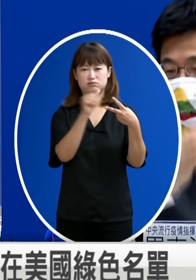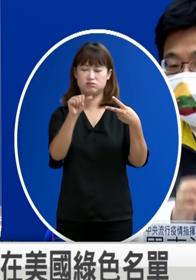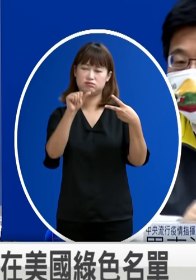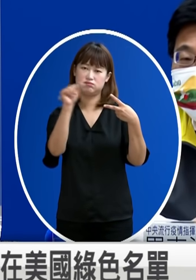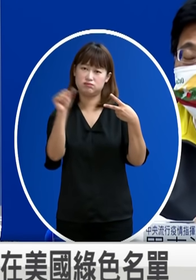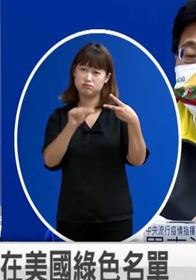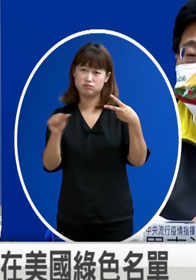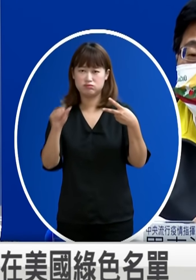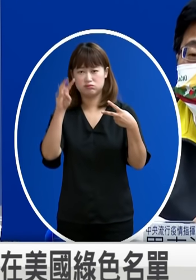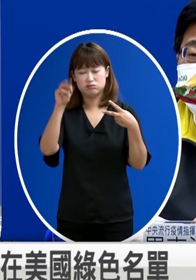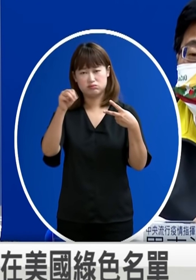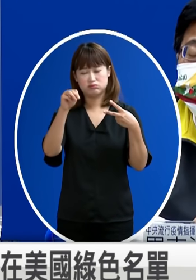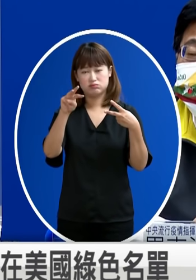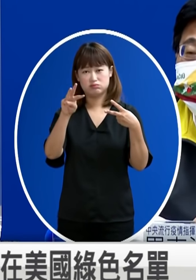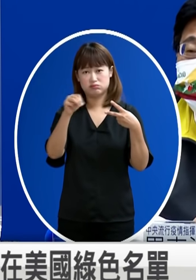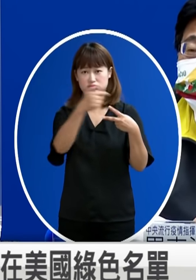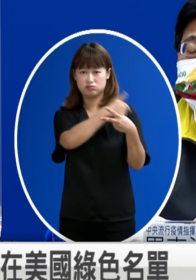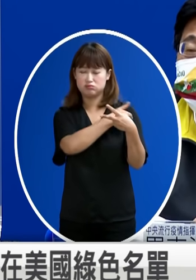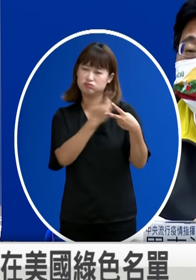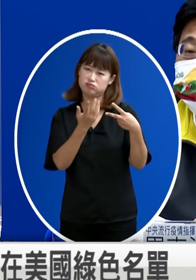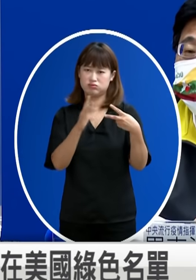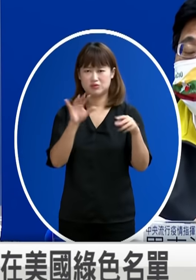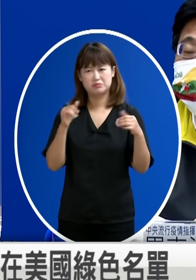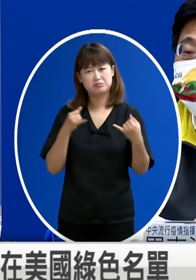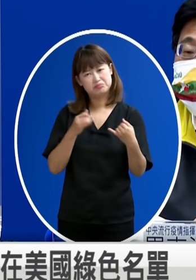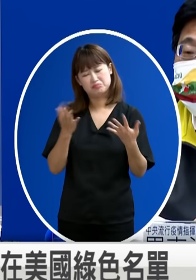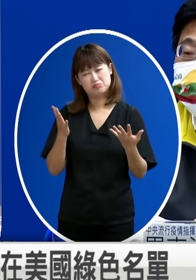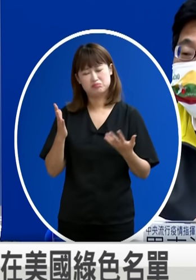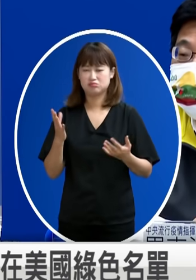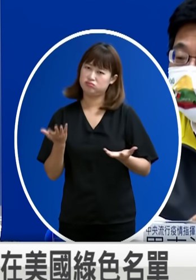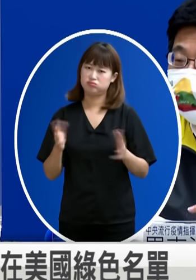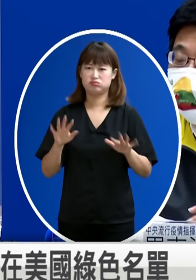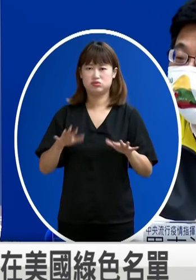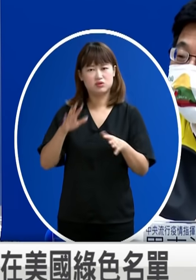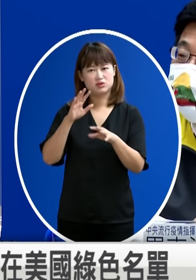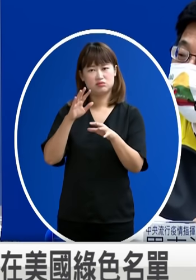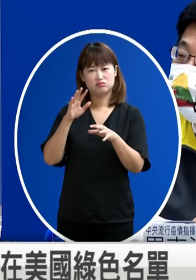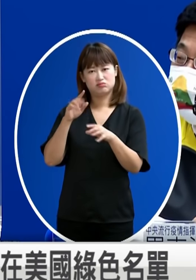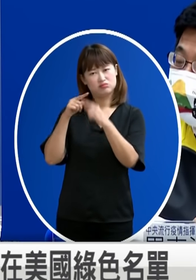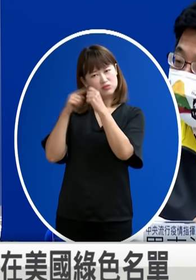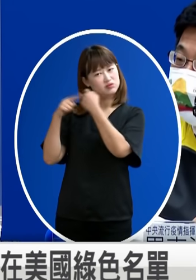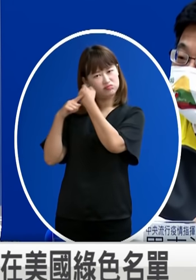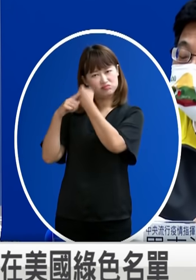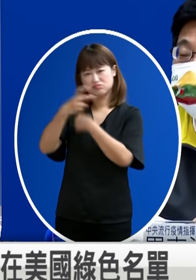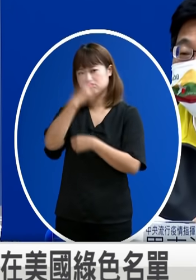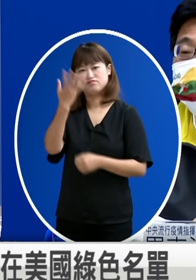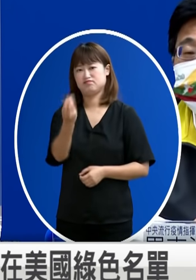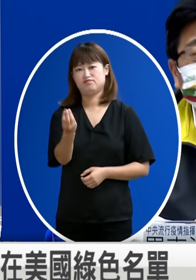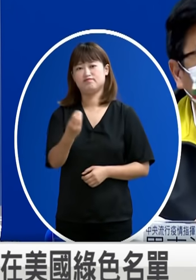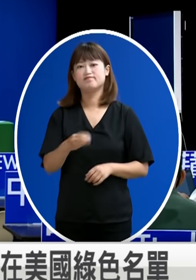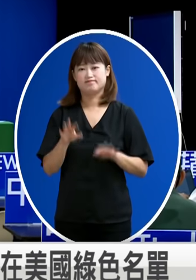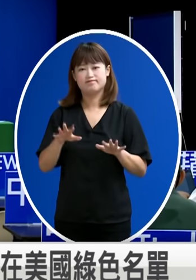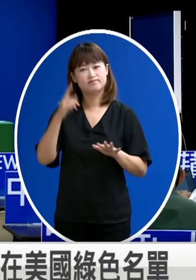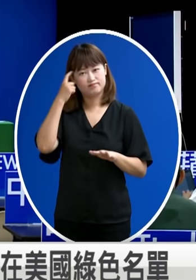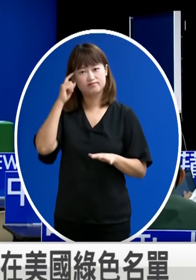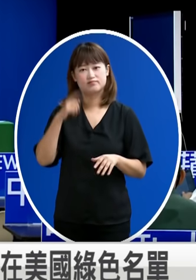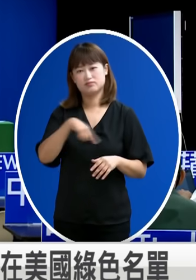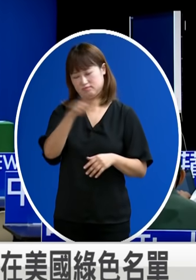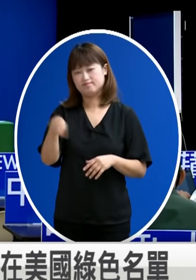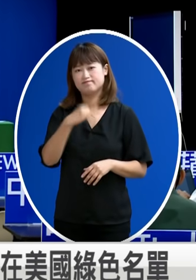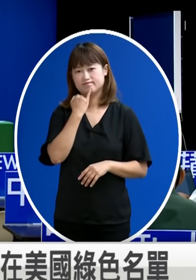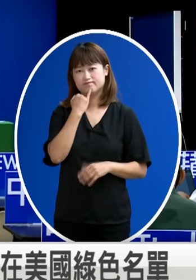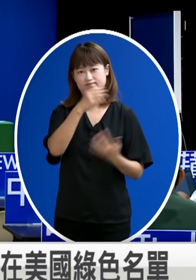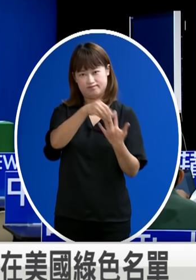所以在这个方面也我们的专家目前就说就只要任何一种都可以打。 其